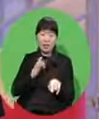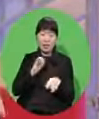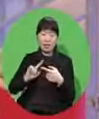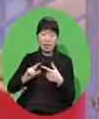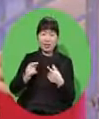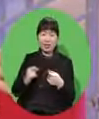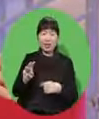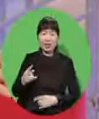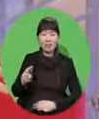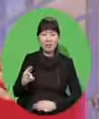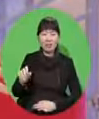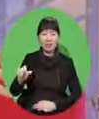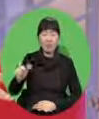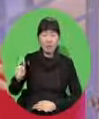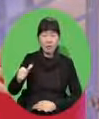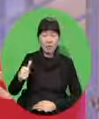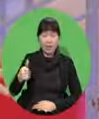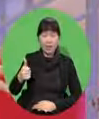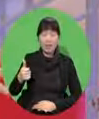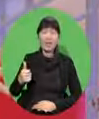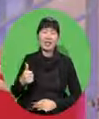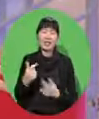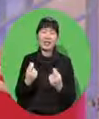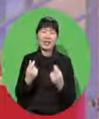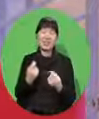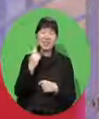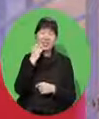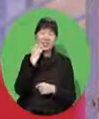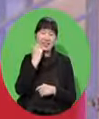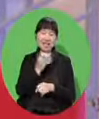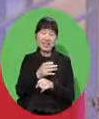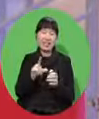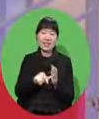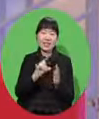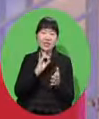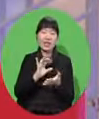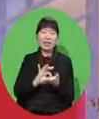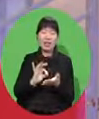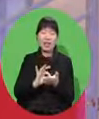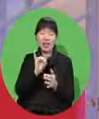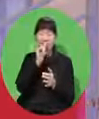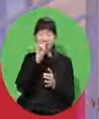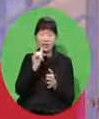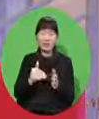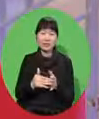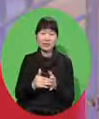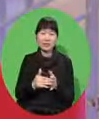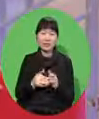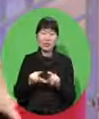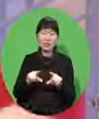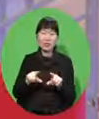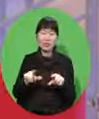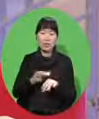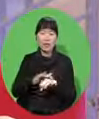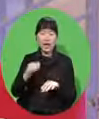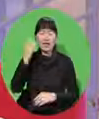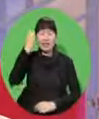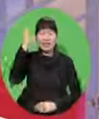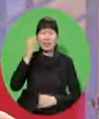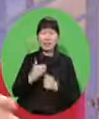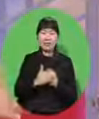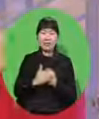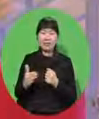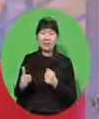말씀하셨던 것처럼 300원짜리, 500원짜리 그런 간식거리들을 살 때만 네. 사용을 하게 되는 거고요. 보통 근데 아이들은 잘 까먹어요.